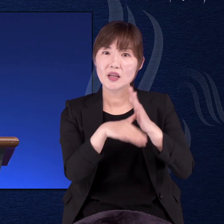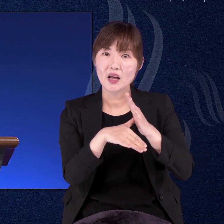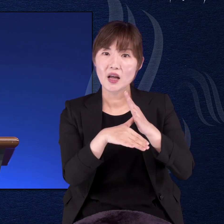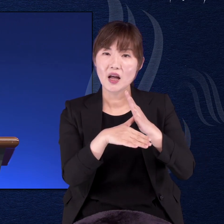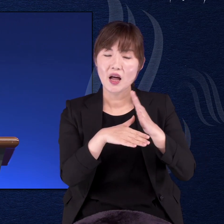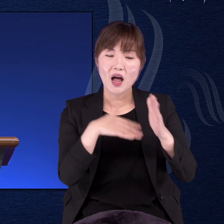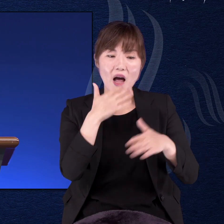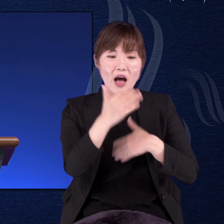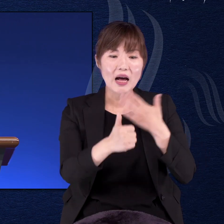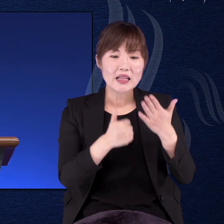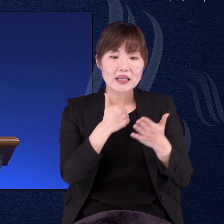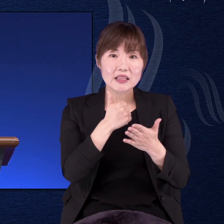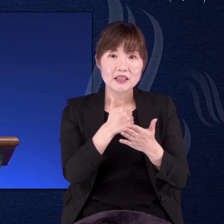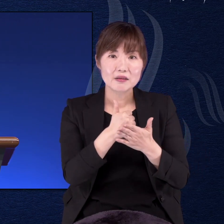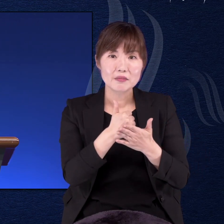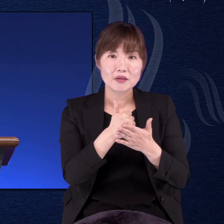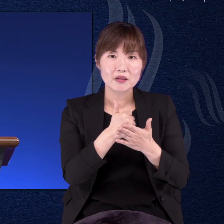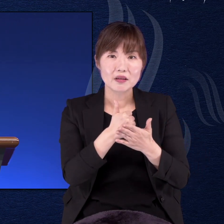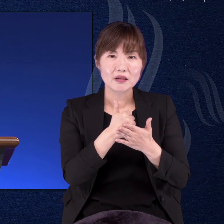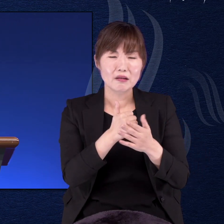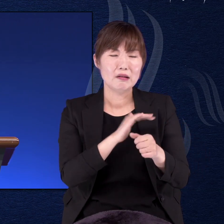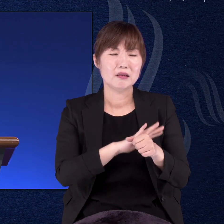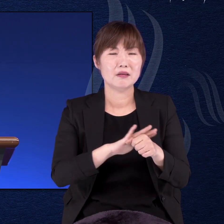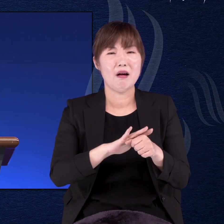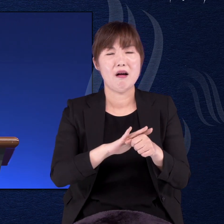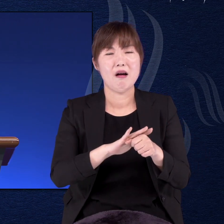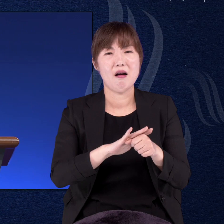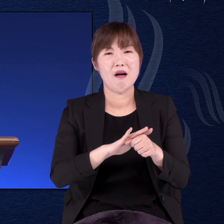말씀을 안 읽어서였습니다.